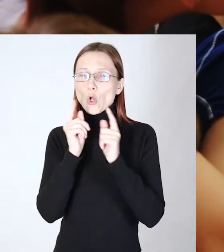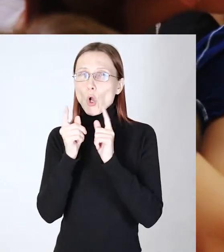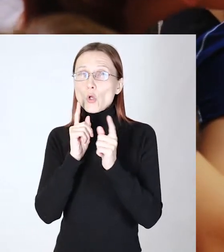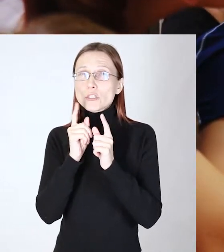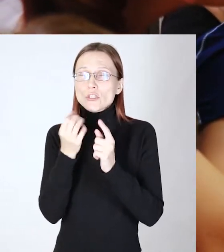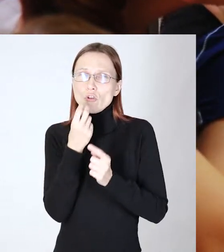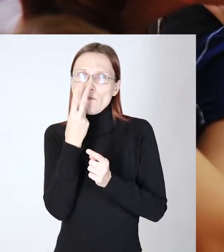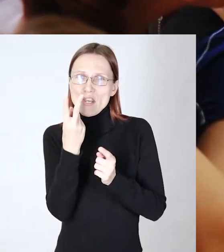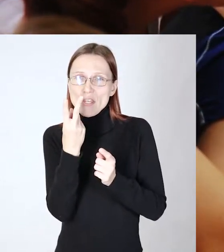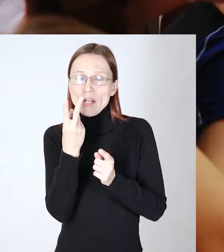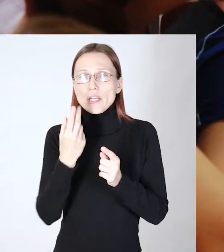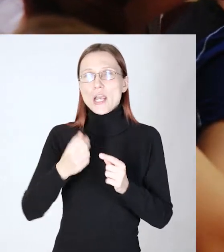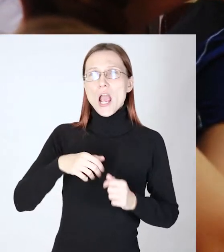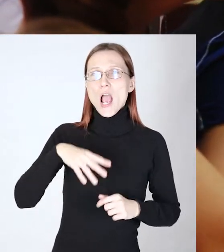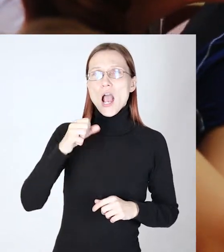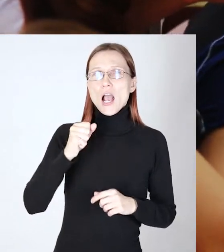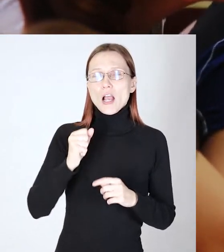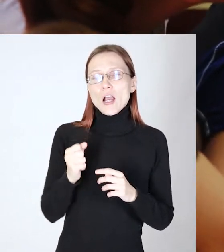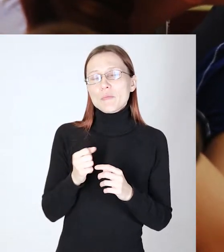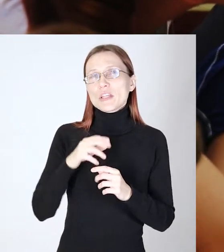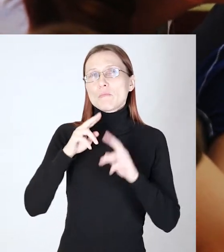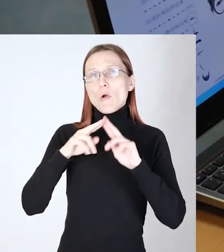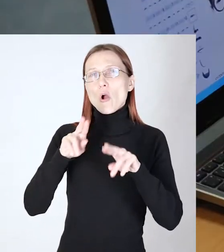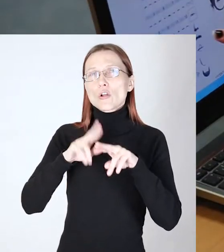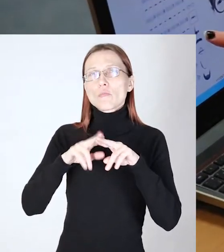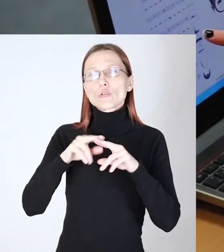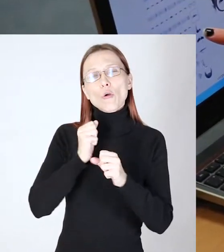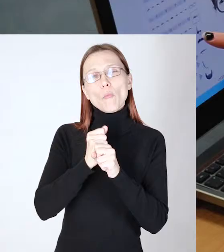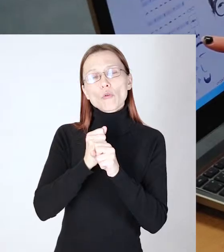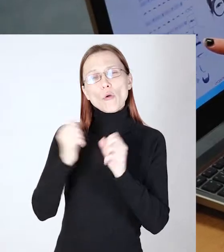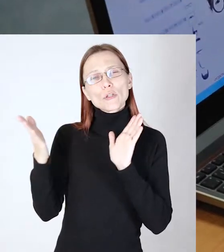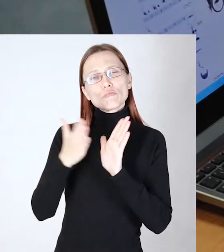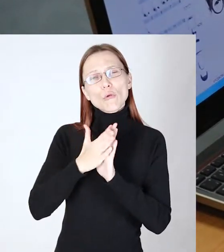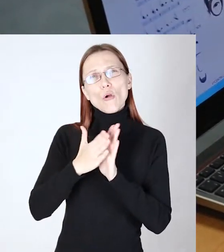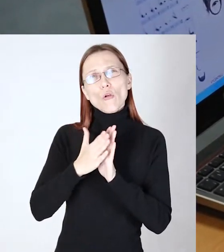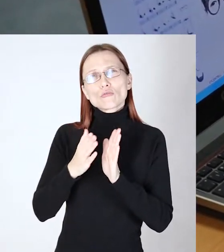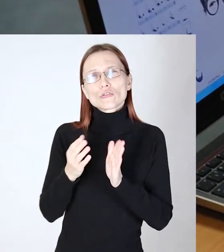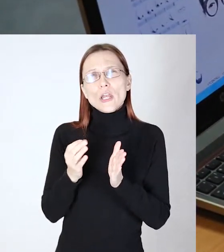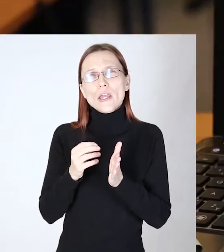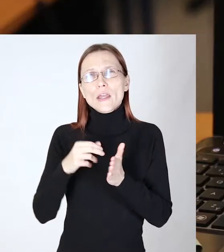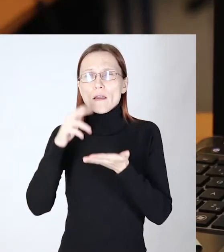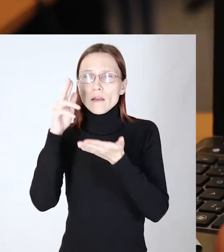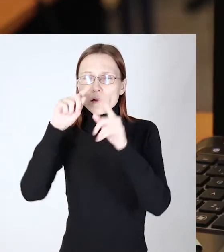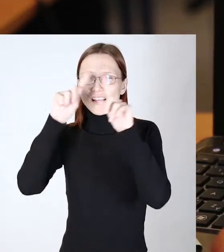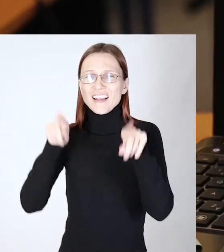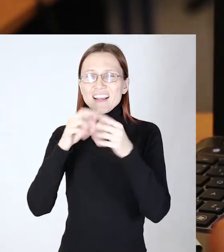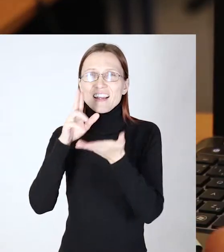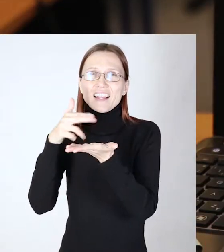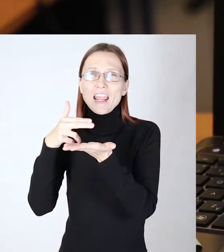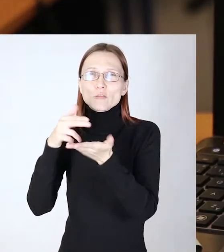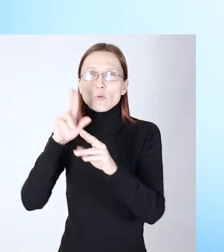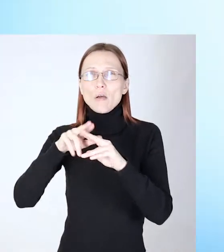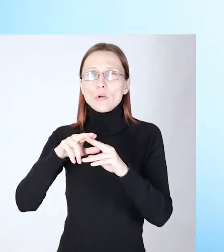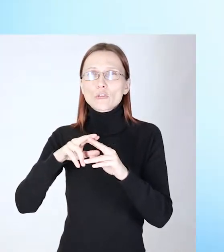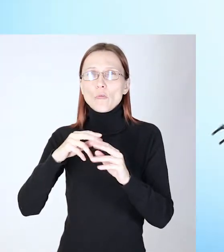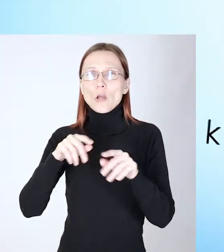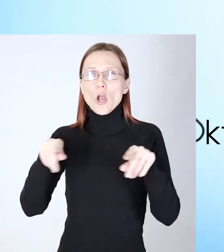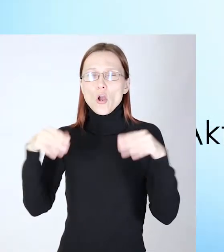čo si všimli a aby nejakým spôsobom vytvorili spoločný produkt, ktorý potom si premietli na projektore a porovnali s ostatnými skupinami.